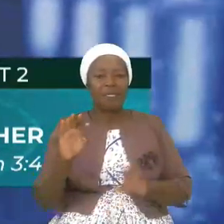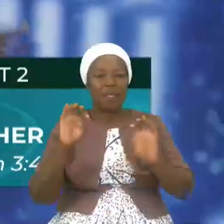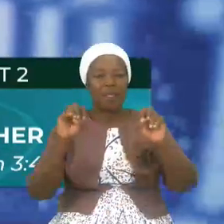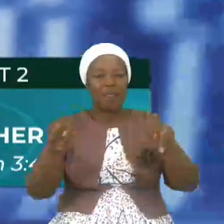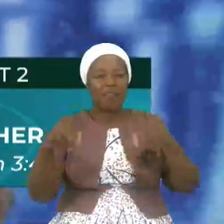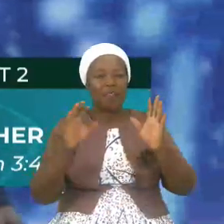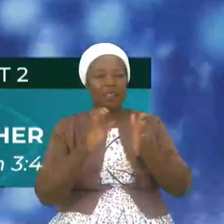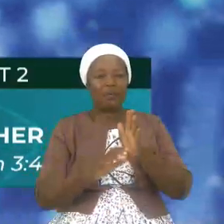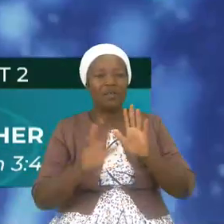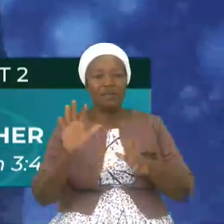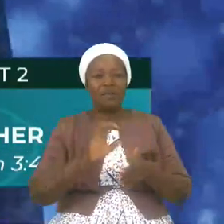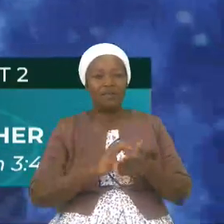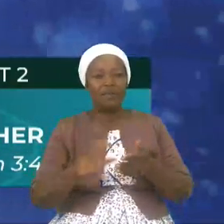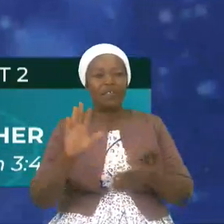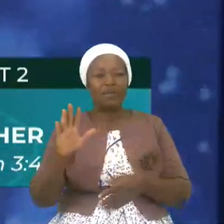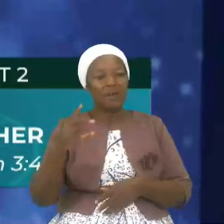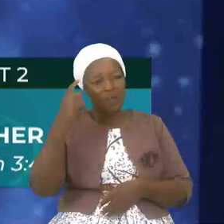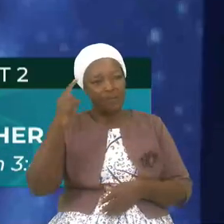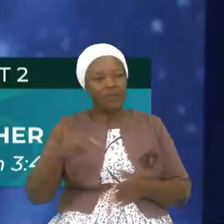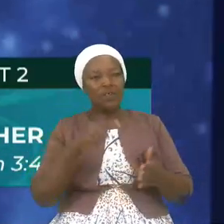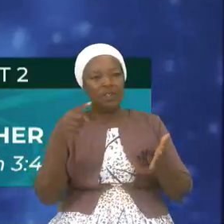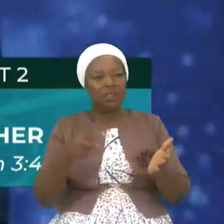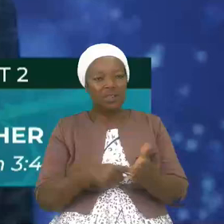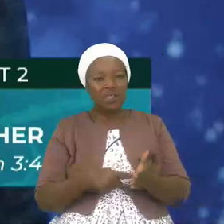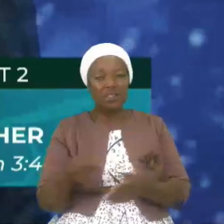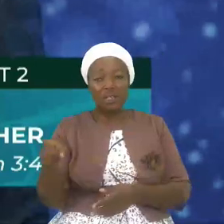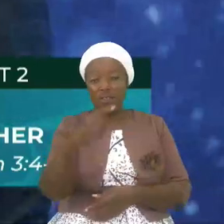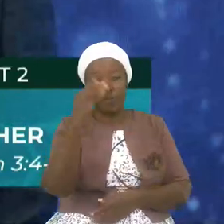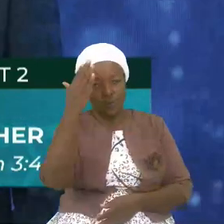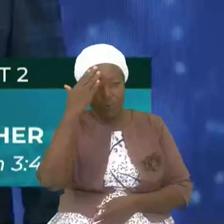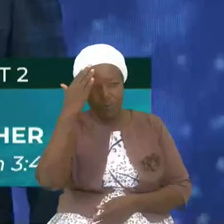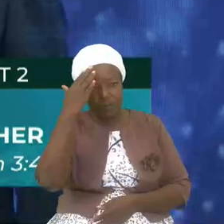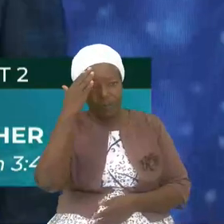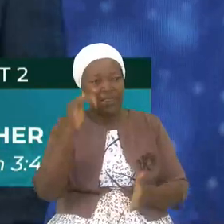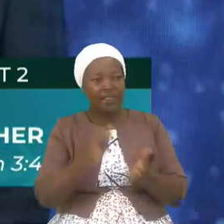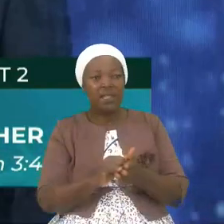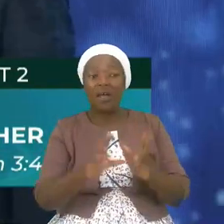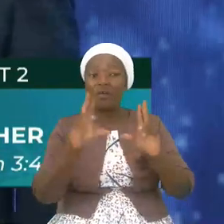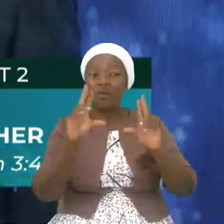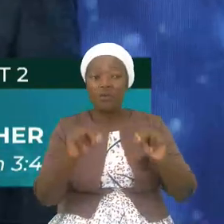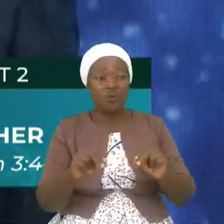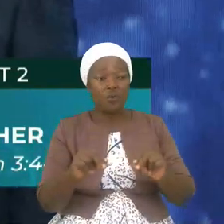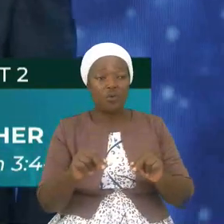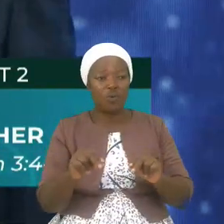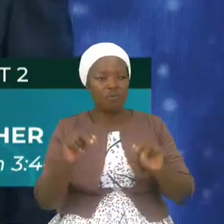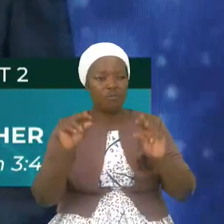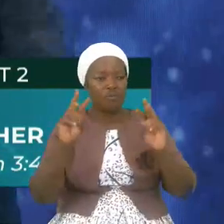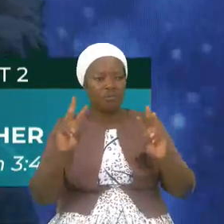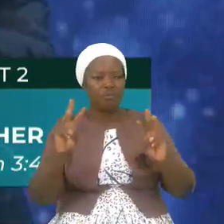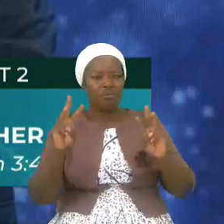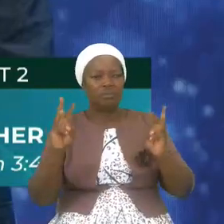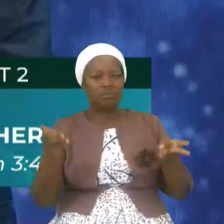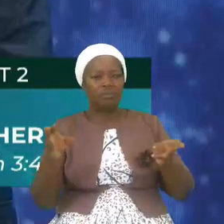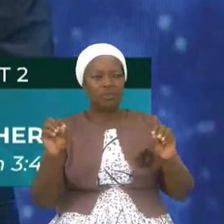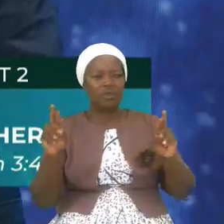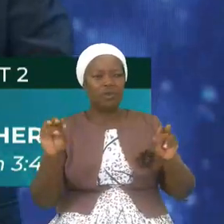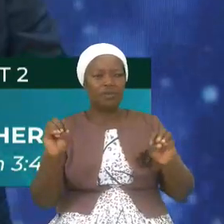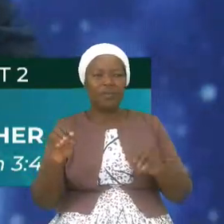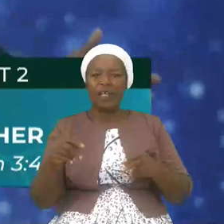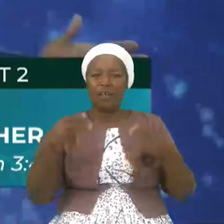verset 5. Car, sachez-le bien, aucun impudique, ou impur,